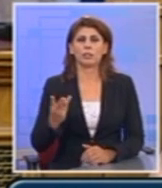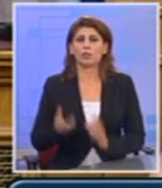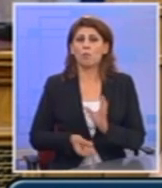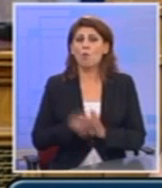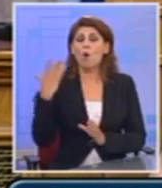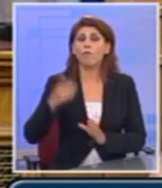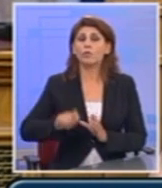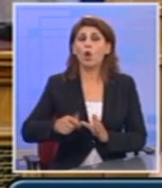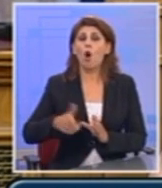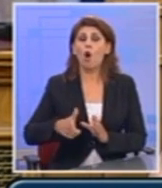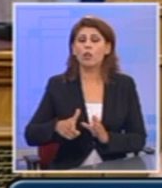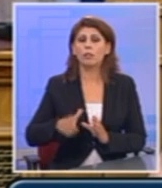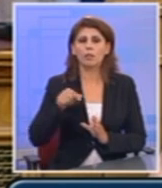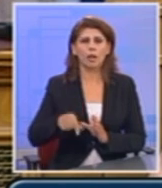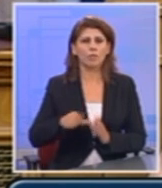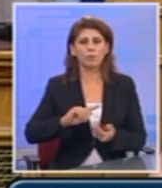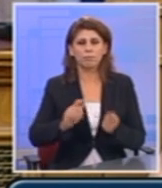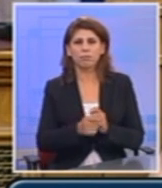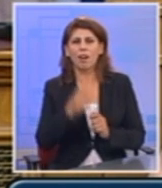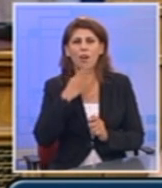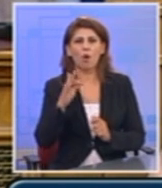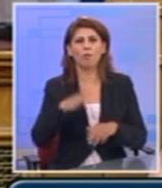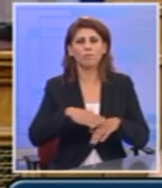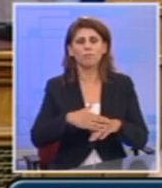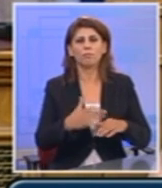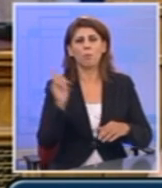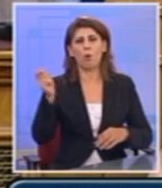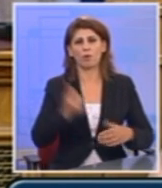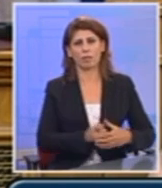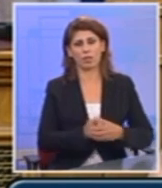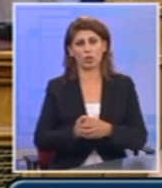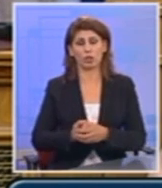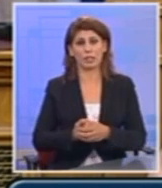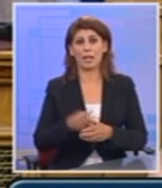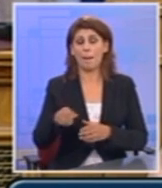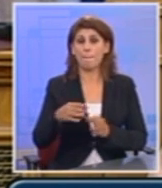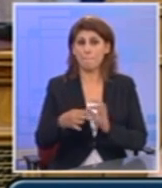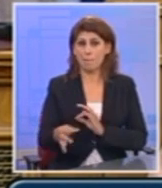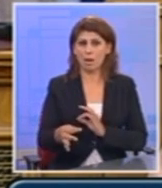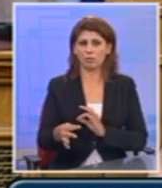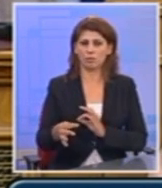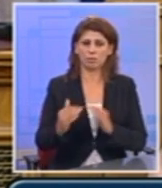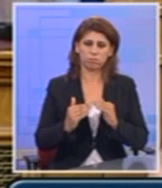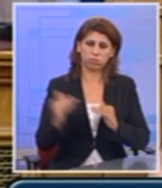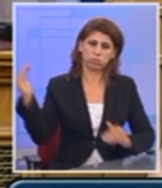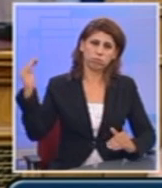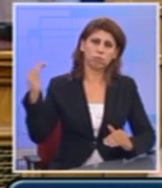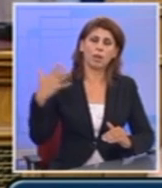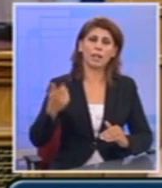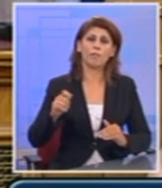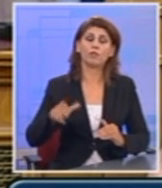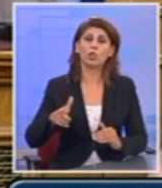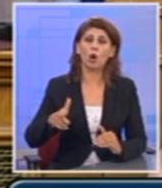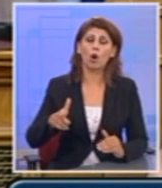φτωχοποίηση καν εξαιτίας των πολιτικών λιτότητας τα μέτρα επιβίωσαν δραματικά την ανισότητα με το φτωχότερο